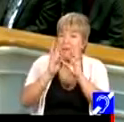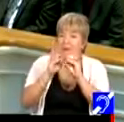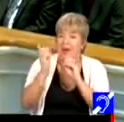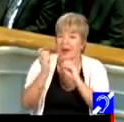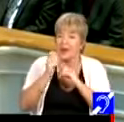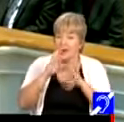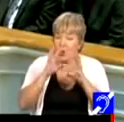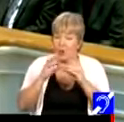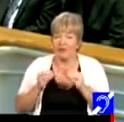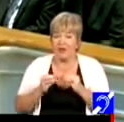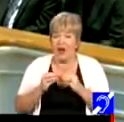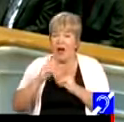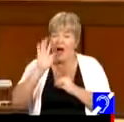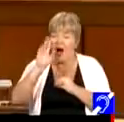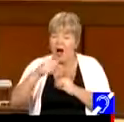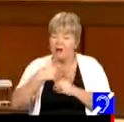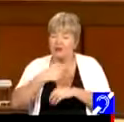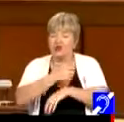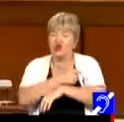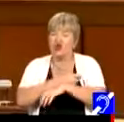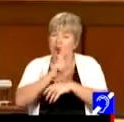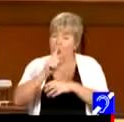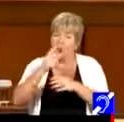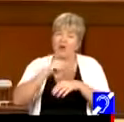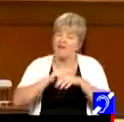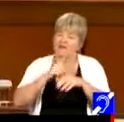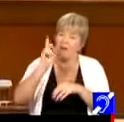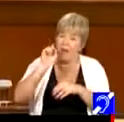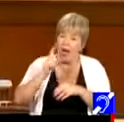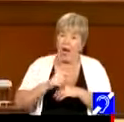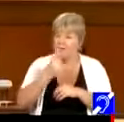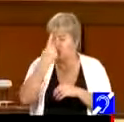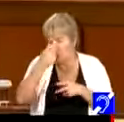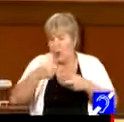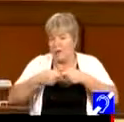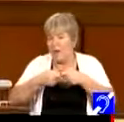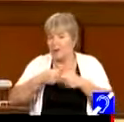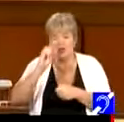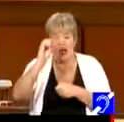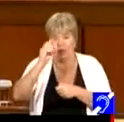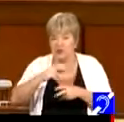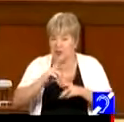români a fost în doliu la acea vreme.